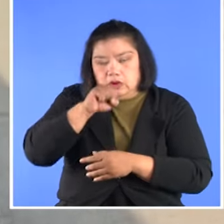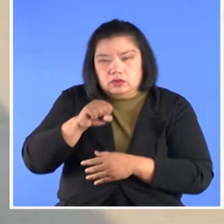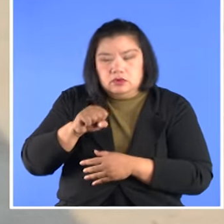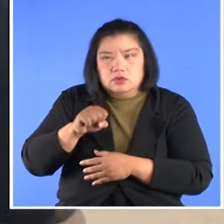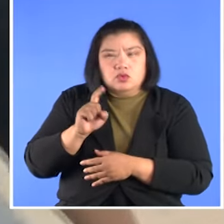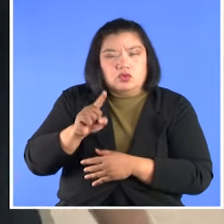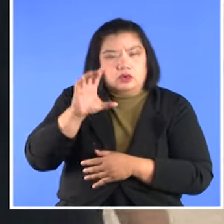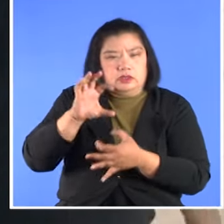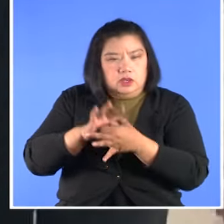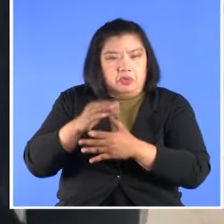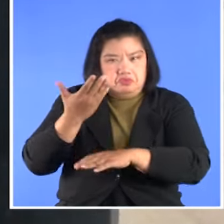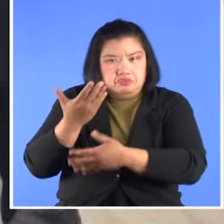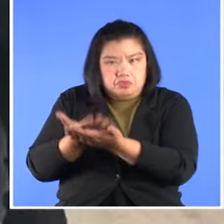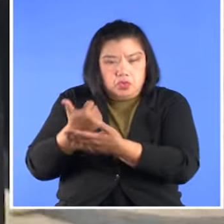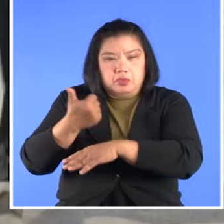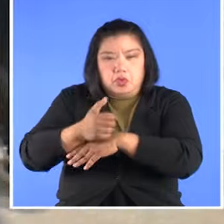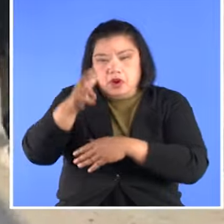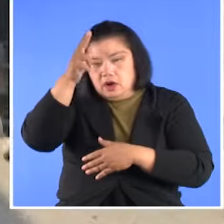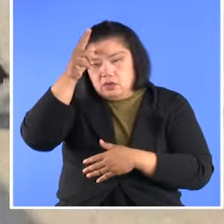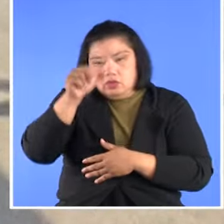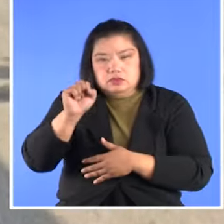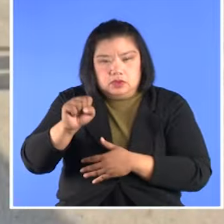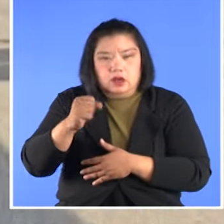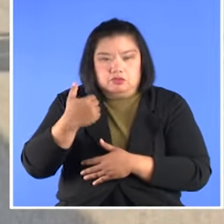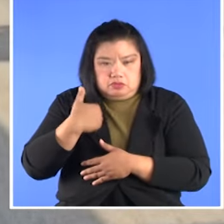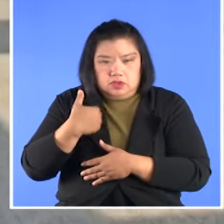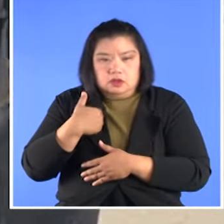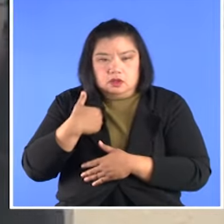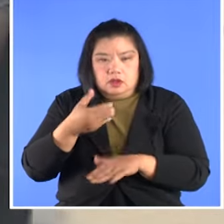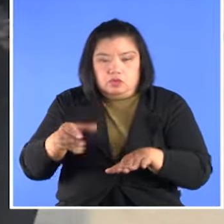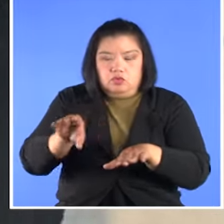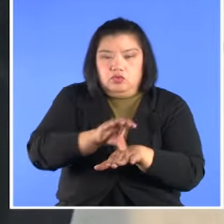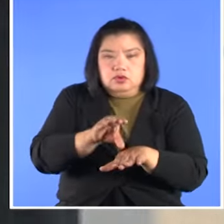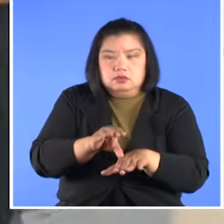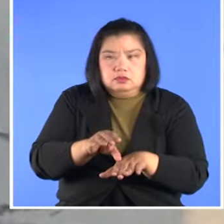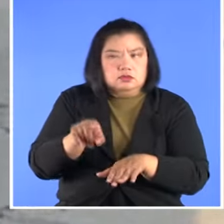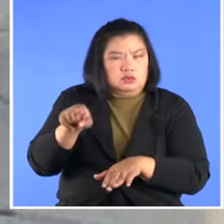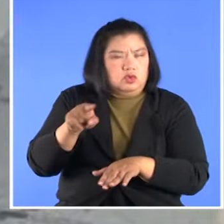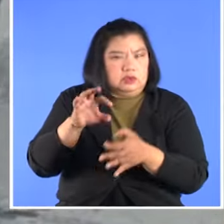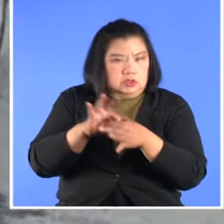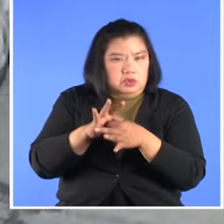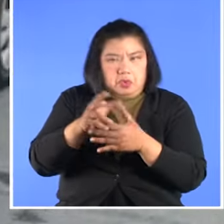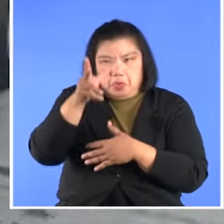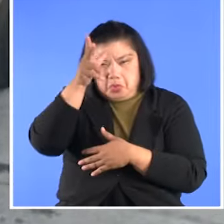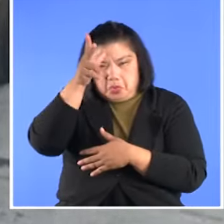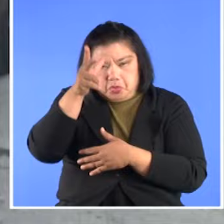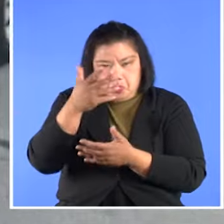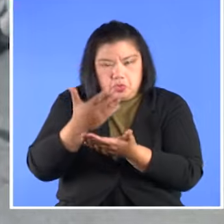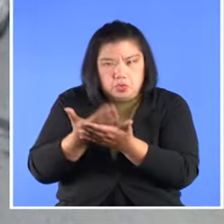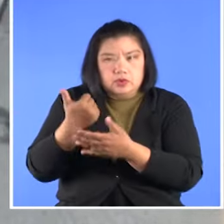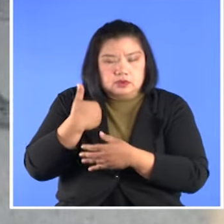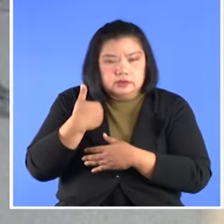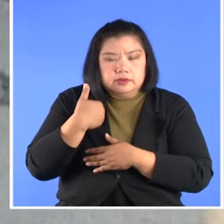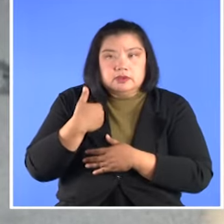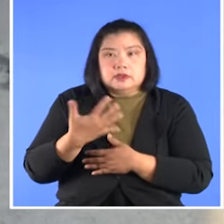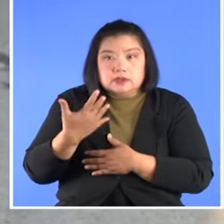นะแน่นอนว่าคนที่มาก่อเหตุเนี่ยเอาน้ำมันเครื่องมาราดรถเธอน่ะน่าจะเป็นผู้มีอิทธิพลในพื้นที่ไปสอบถามตำรวจบ้าง